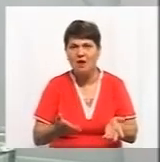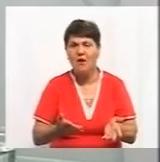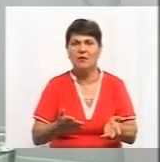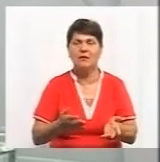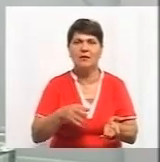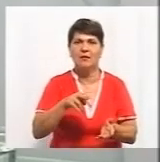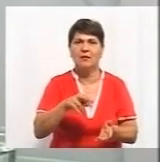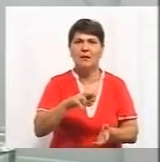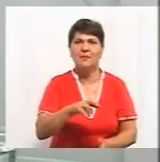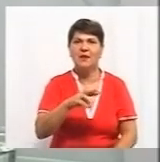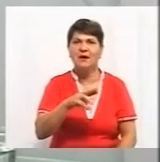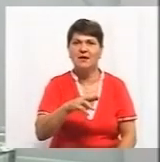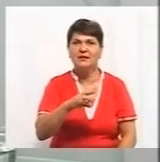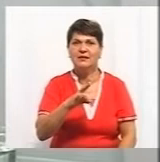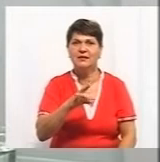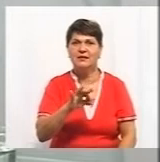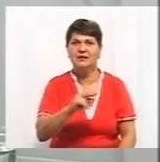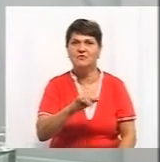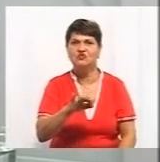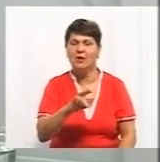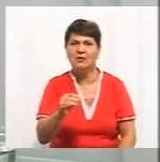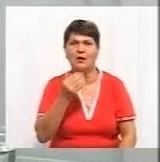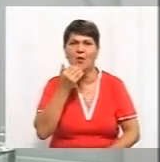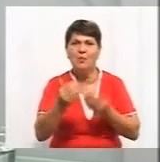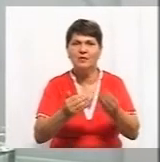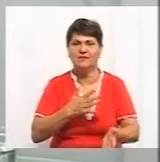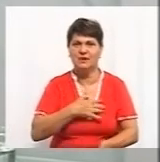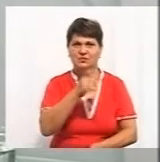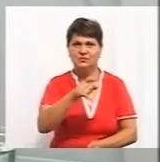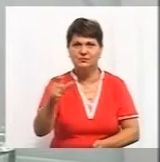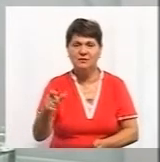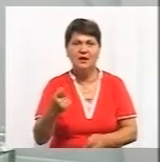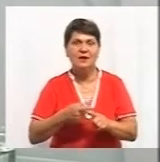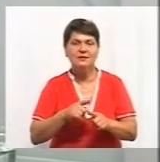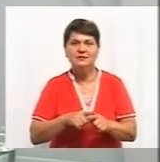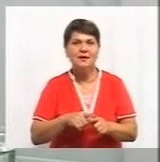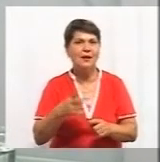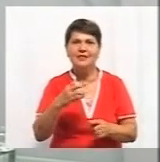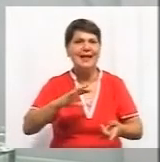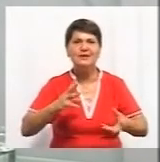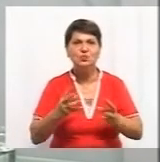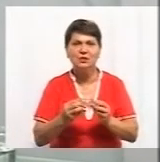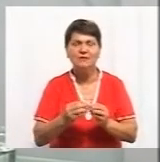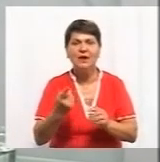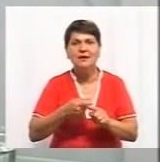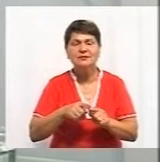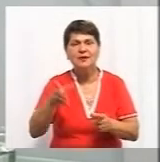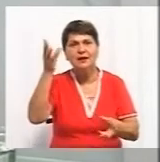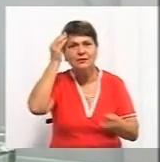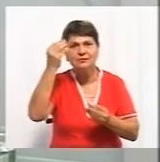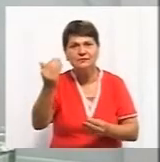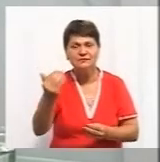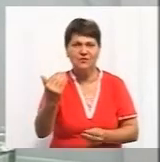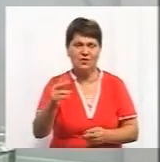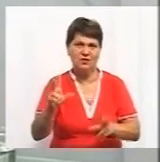ці напрямки, опитані нами вінничани, це не репрезентативне опитування, це думки громадян міста. Вони вважають, за їхніми